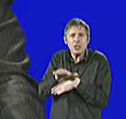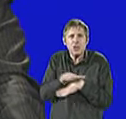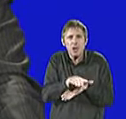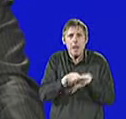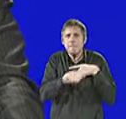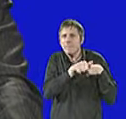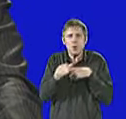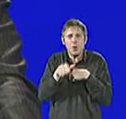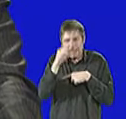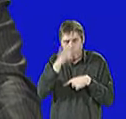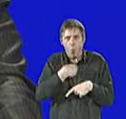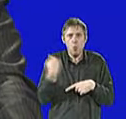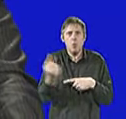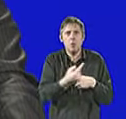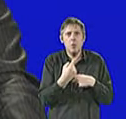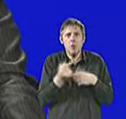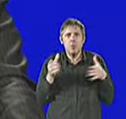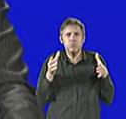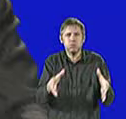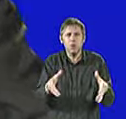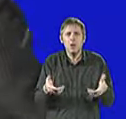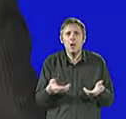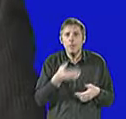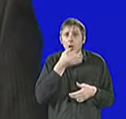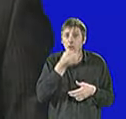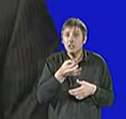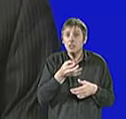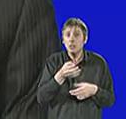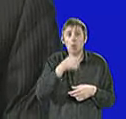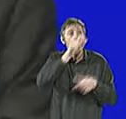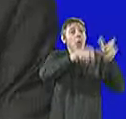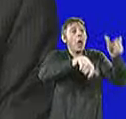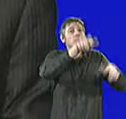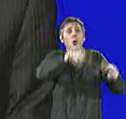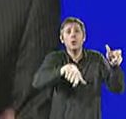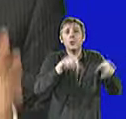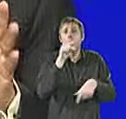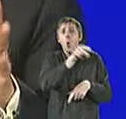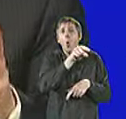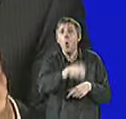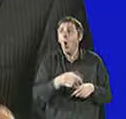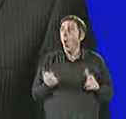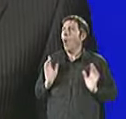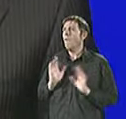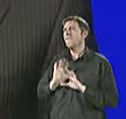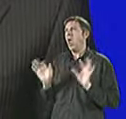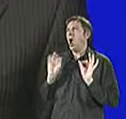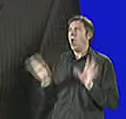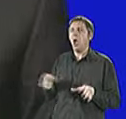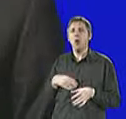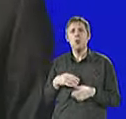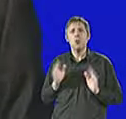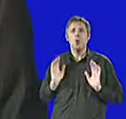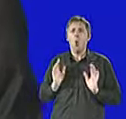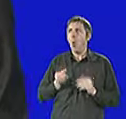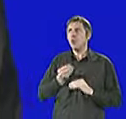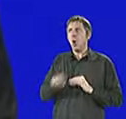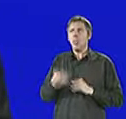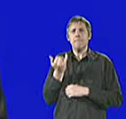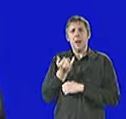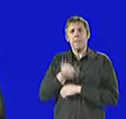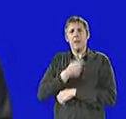une priorité. Je veux le dire à ceux qui trouvent que ne rien faire vaut mieux que de donner, comme ils